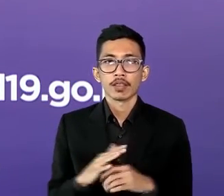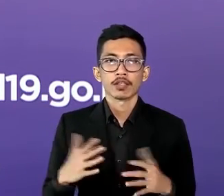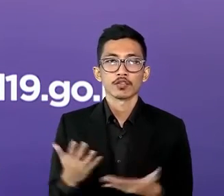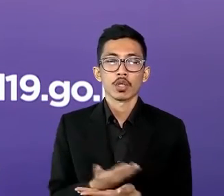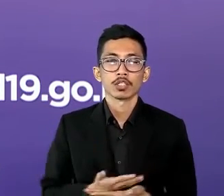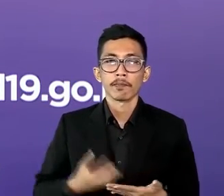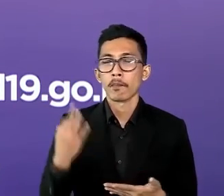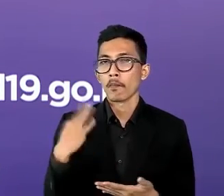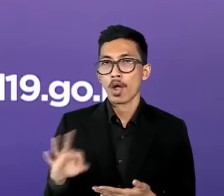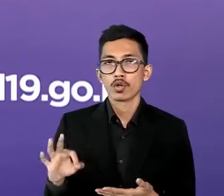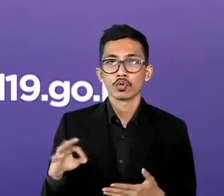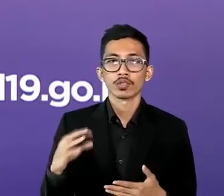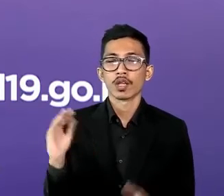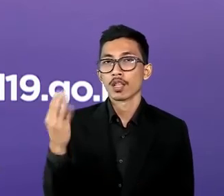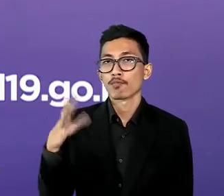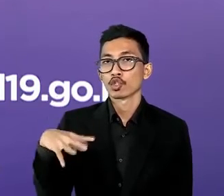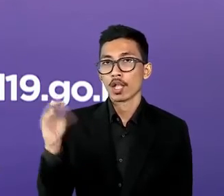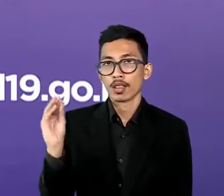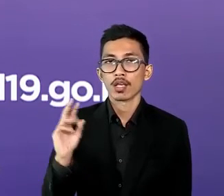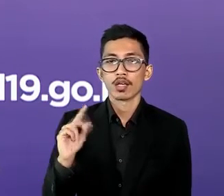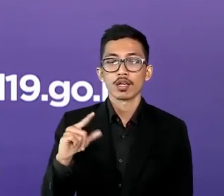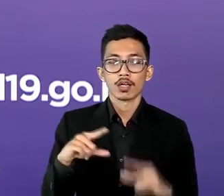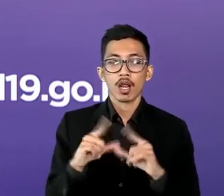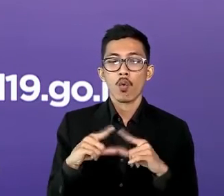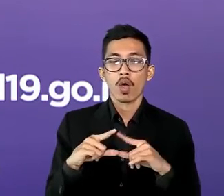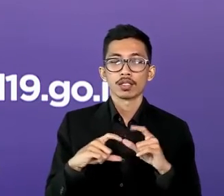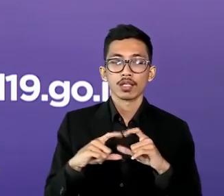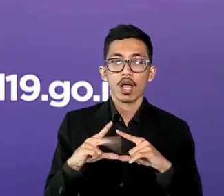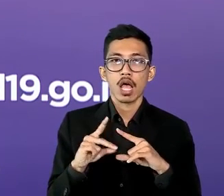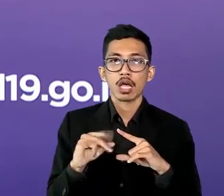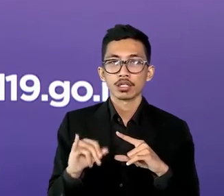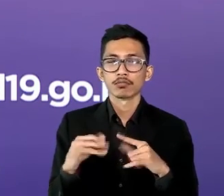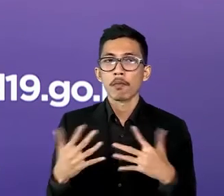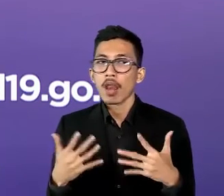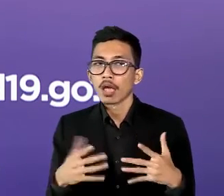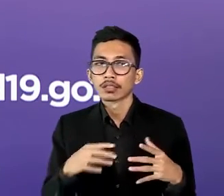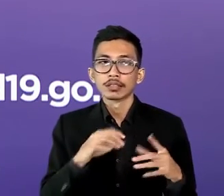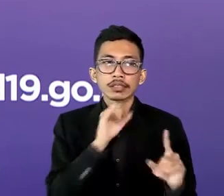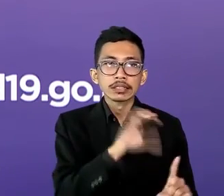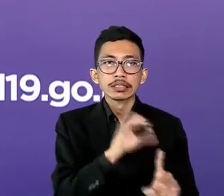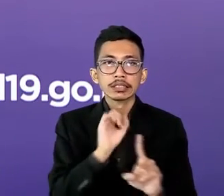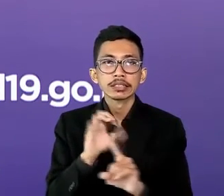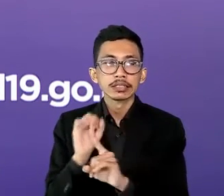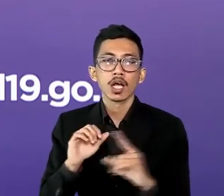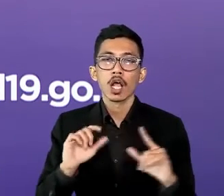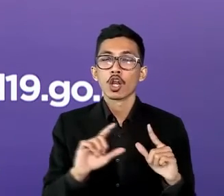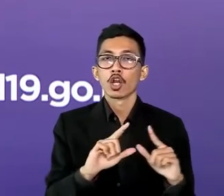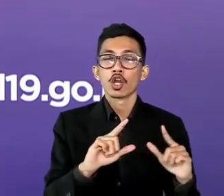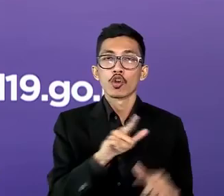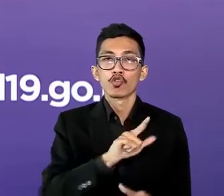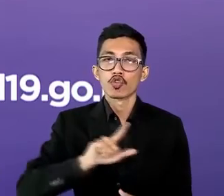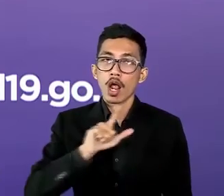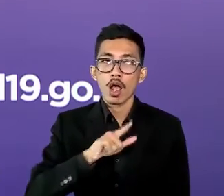Rawasari, Jakarta Pusat. Pak Arief, ini bagaimana Bapak menggerakkan seluruh elemen kelurahan untuk dapat bahu-membahu mendampingi warga yang sakit